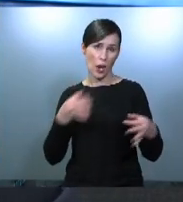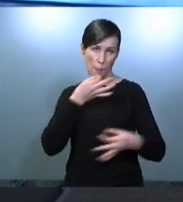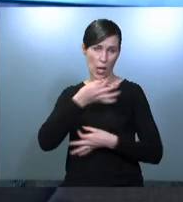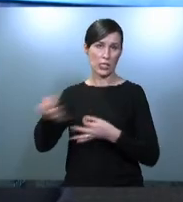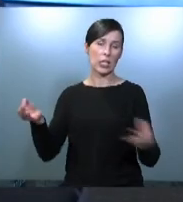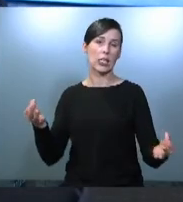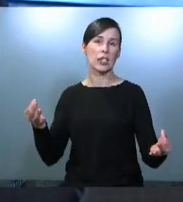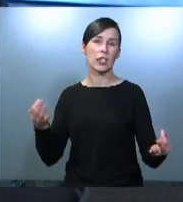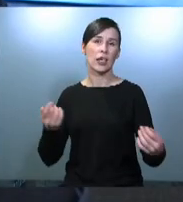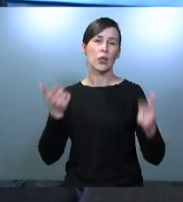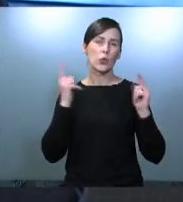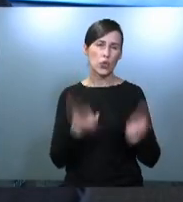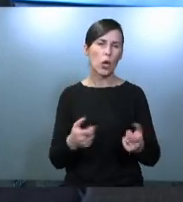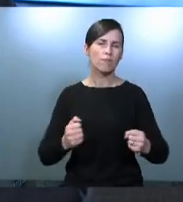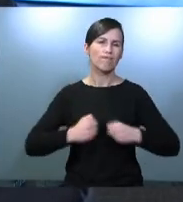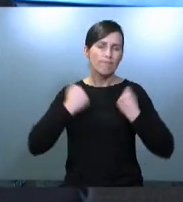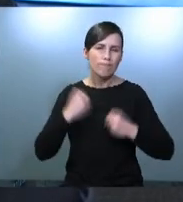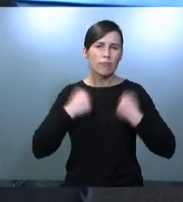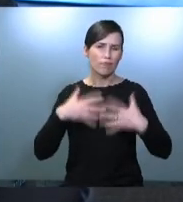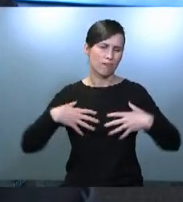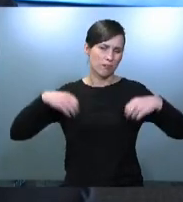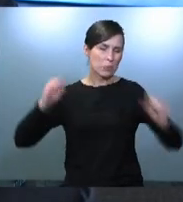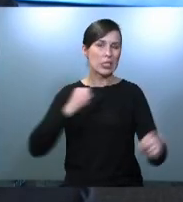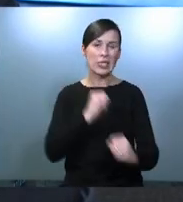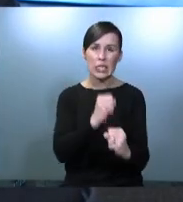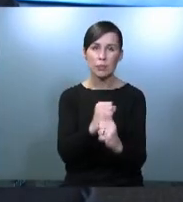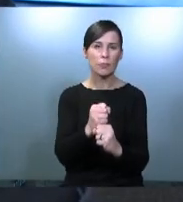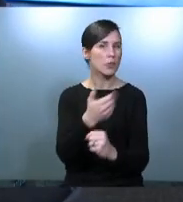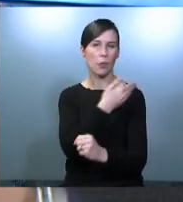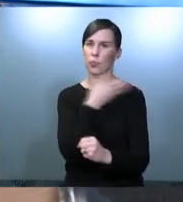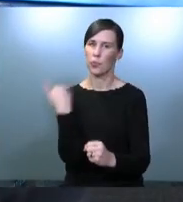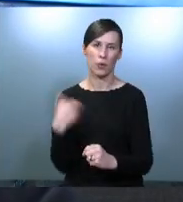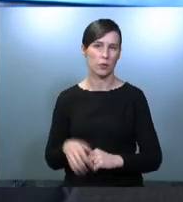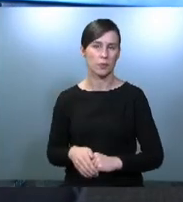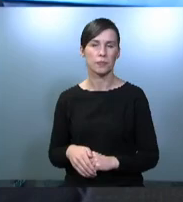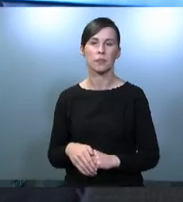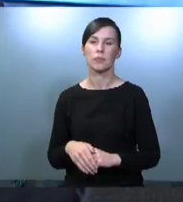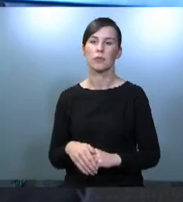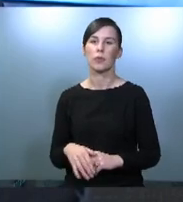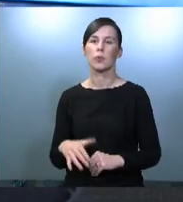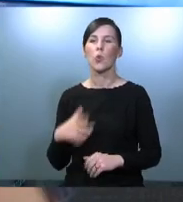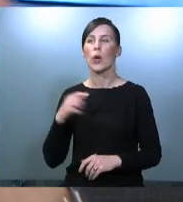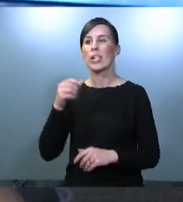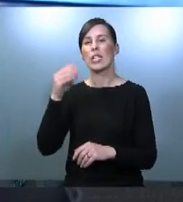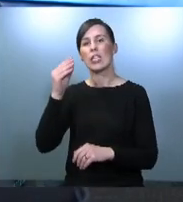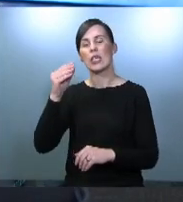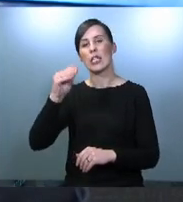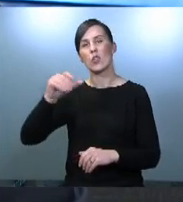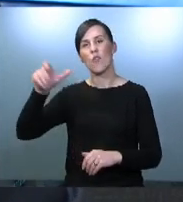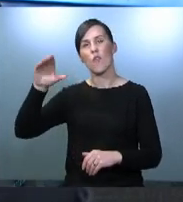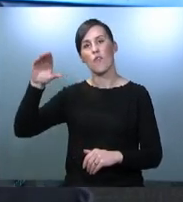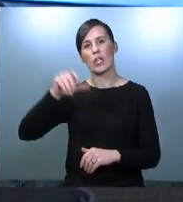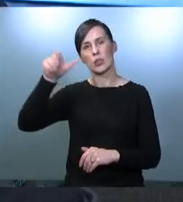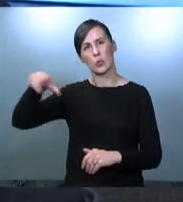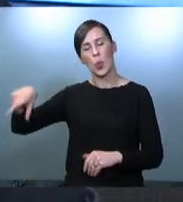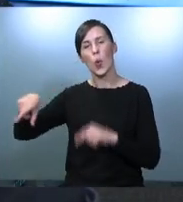turėtų būti daroma. Aš manau, kad kiekvienam investitoriui ateinant į vieną ar kitą teritoriją, jam turi būti